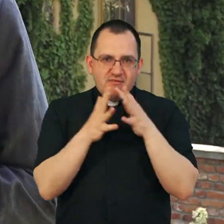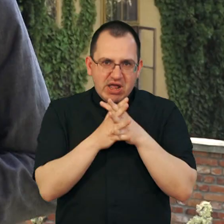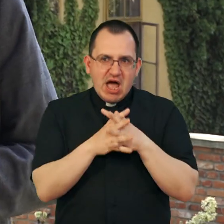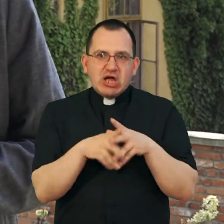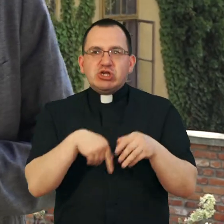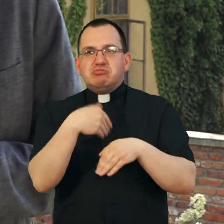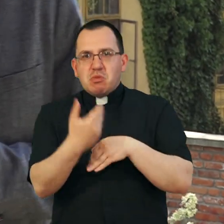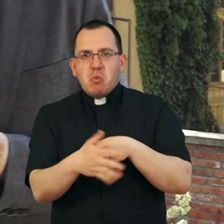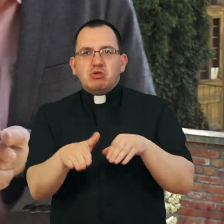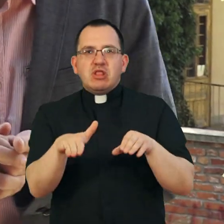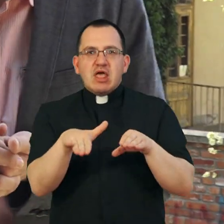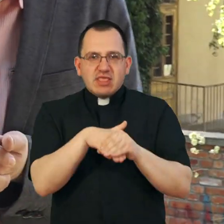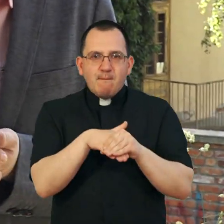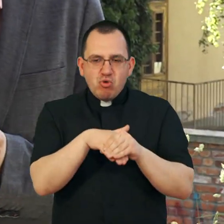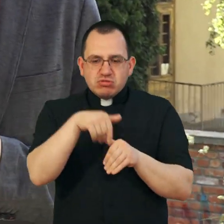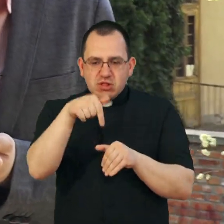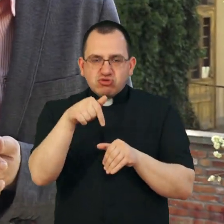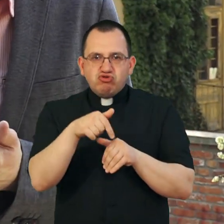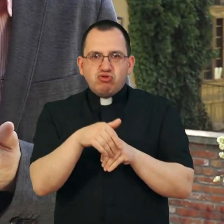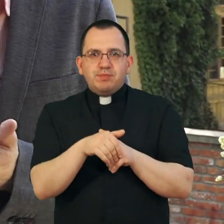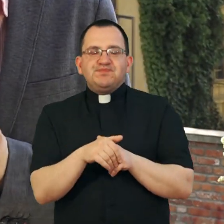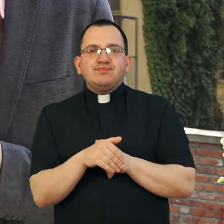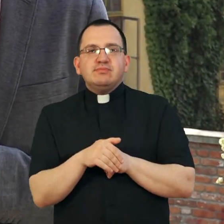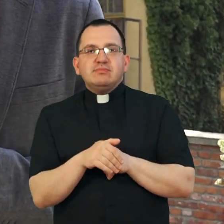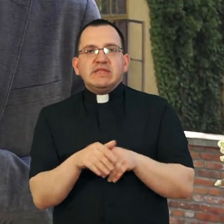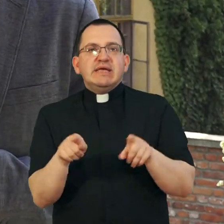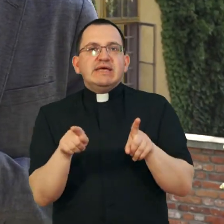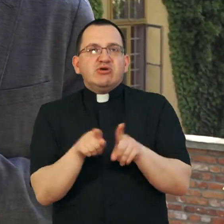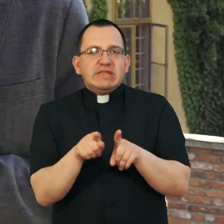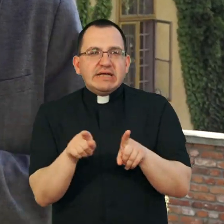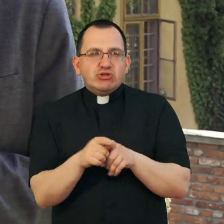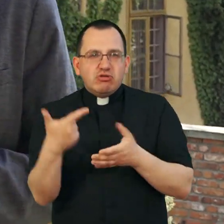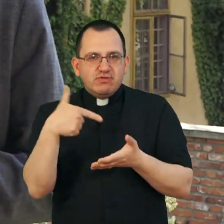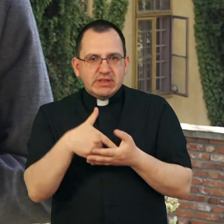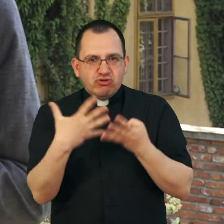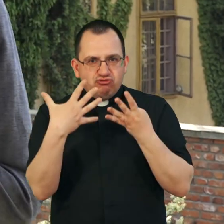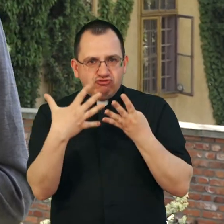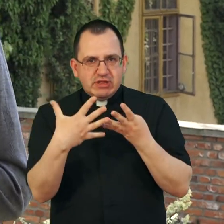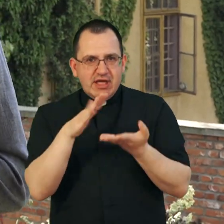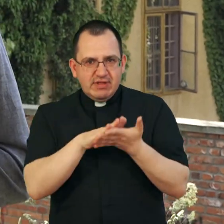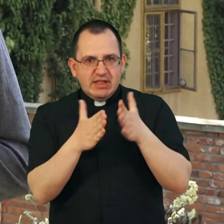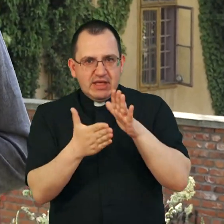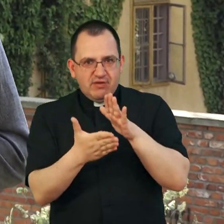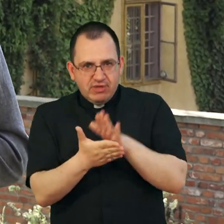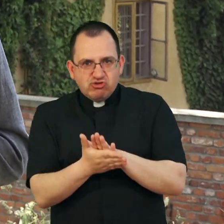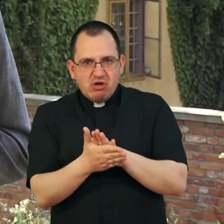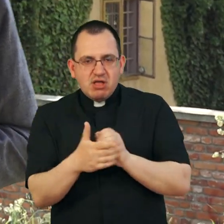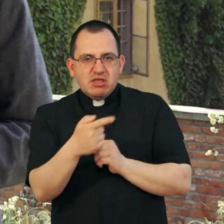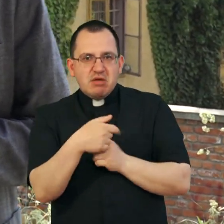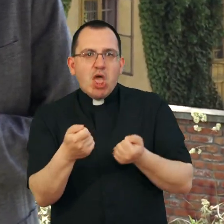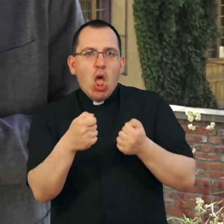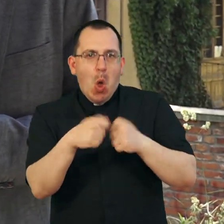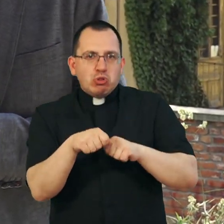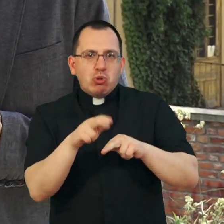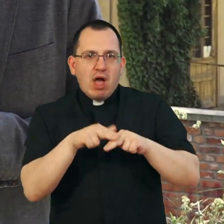zaposlio. Suprugu sam, evo, vjenčali smo se 2009. i odlučili smo zajedno doći tu